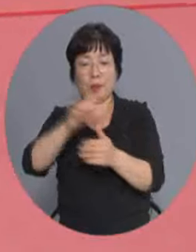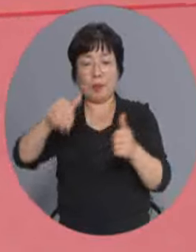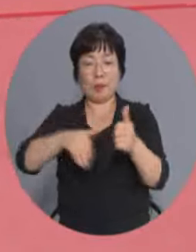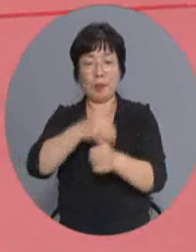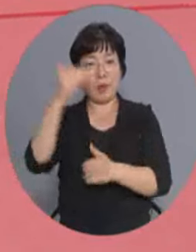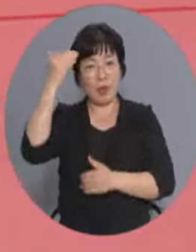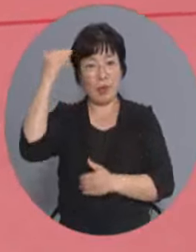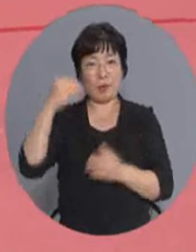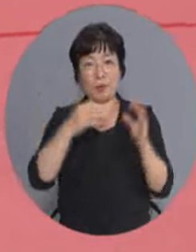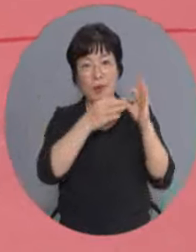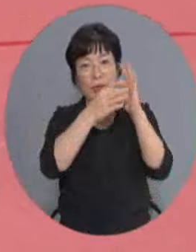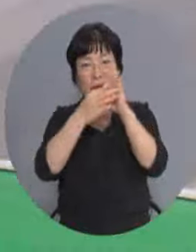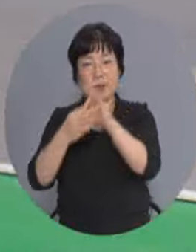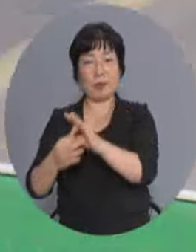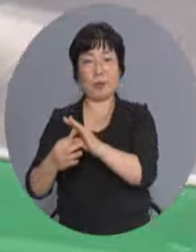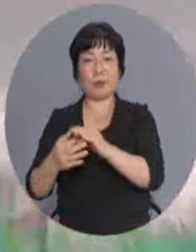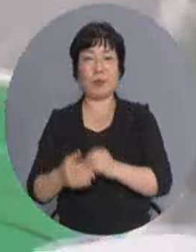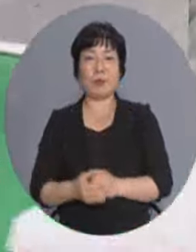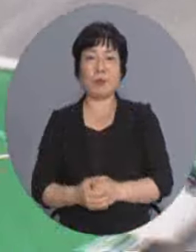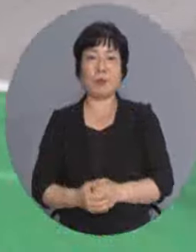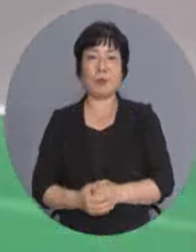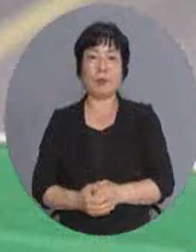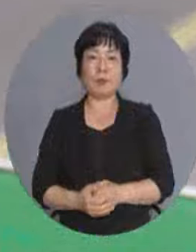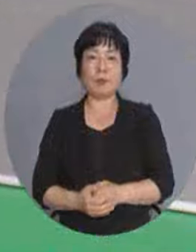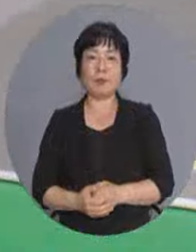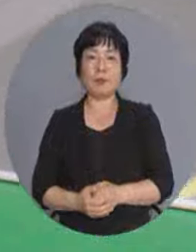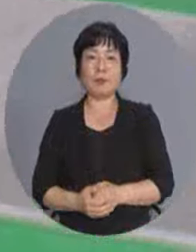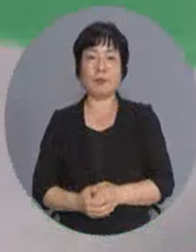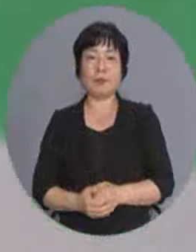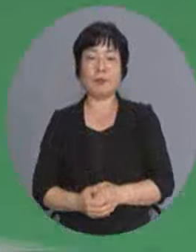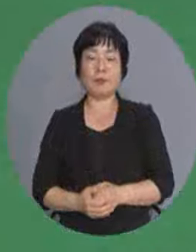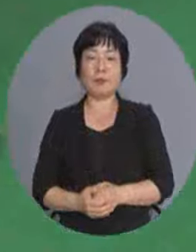열기가 국내에서도 끊임없이 이어질 예정입니다. MBC 뉴스 최다운입니다.